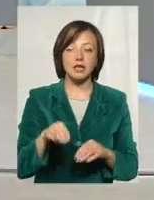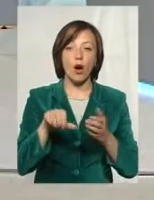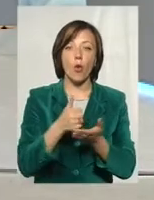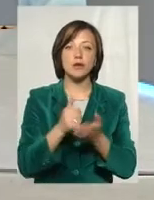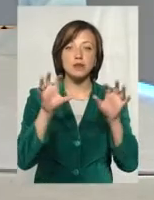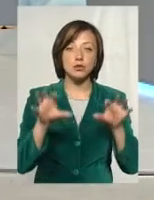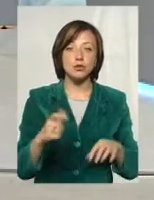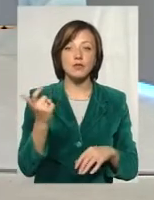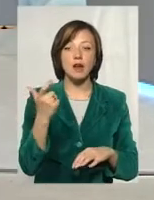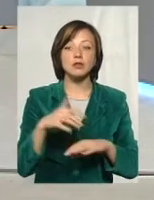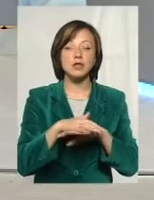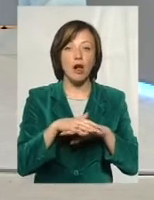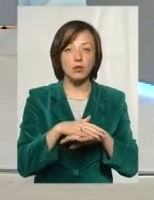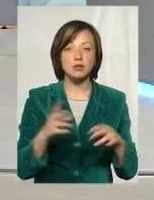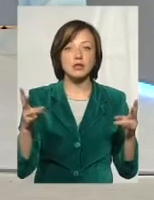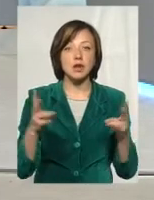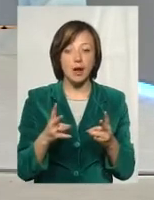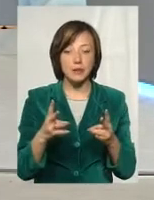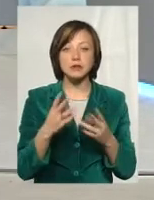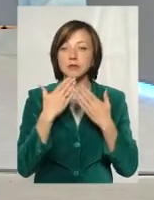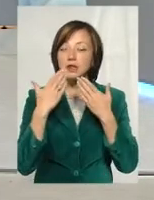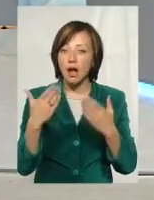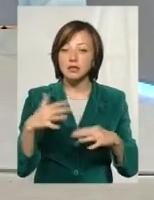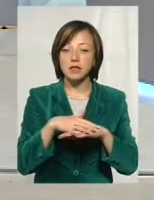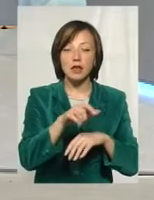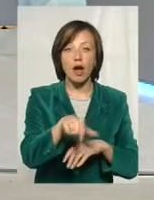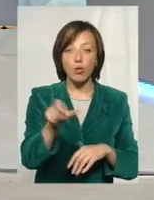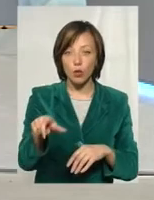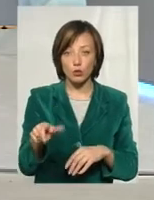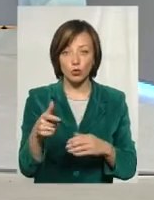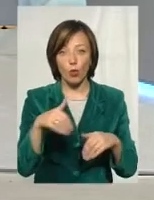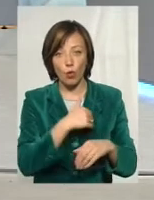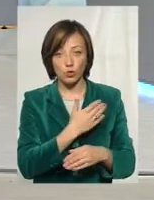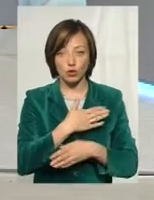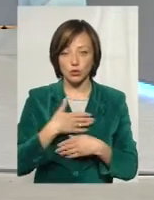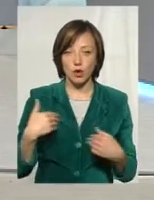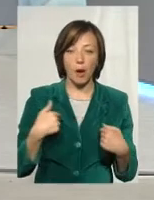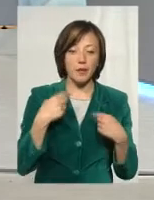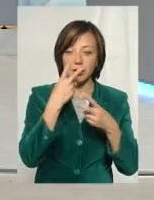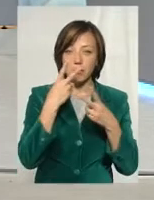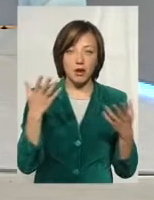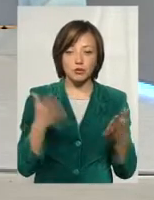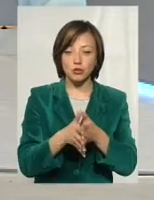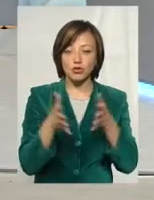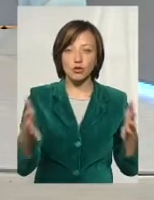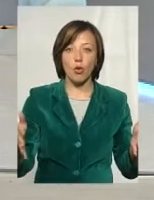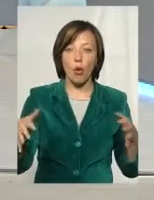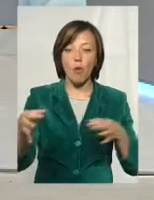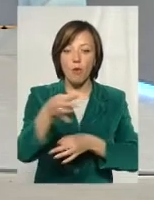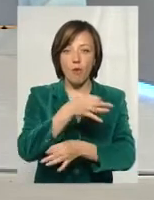у власності народу, все-таки треба спитатися народу. Ми не бачимо ніяких широкого обговорення цього